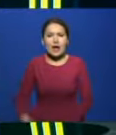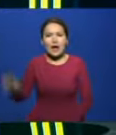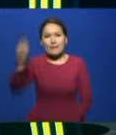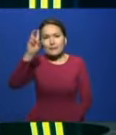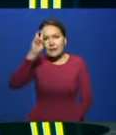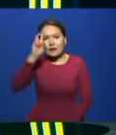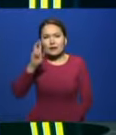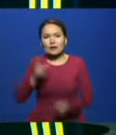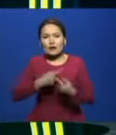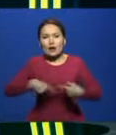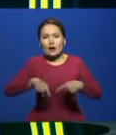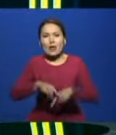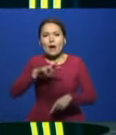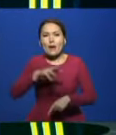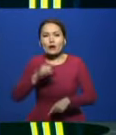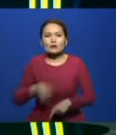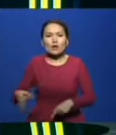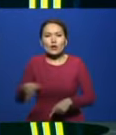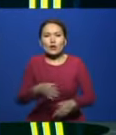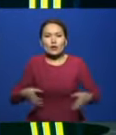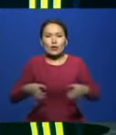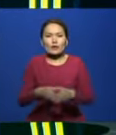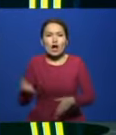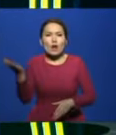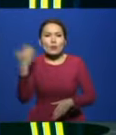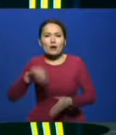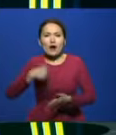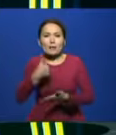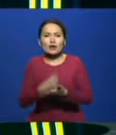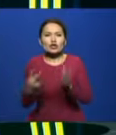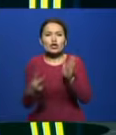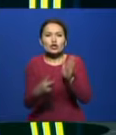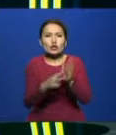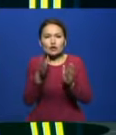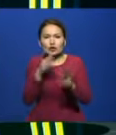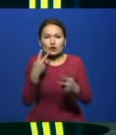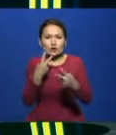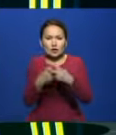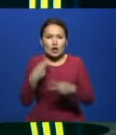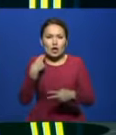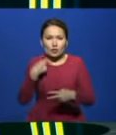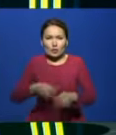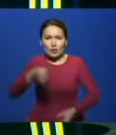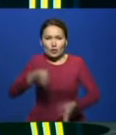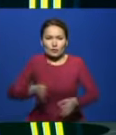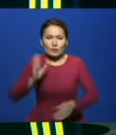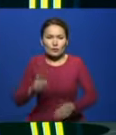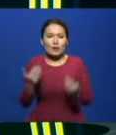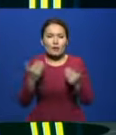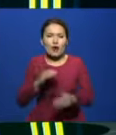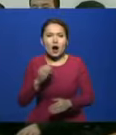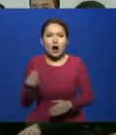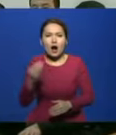Мемлекеттік істер жөніндегі агенттіктің Маңғыстау облысындағы департаментінің бұрынғы басшысы 7 жылын темір торды өткізетін болды. Бүгін Ақтау қалалық